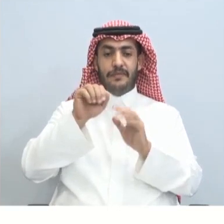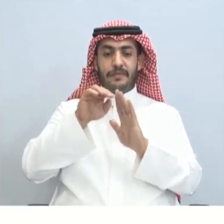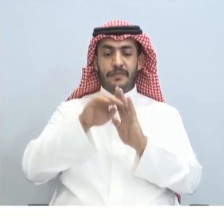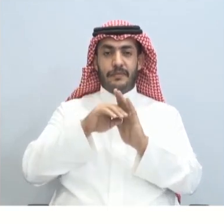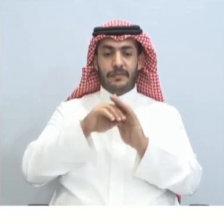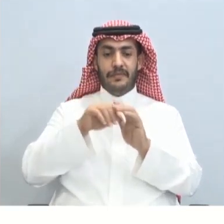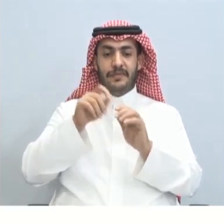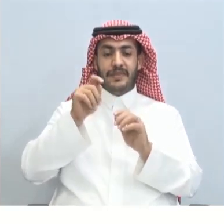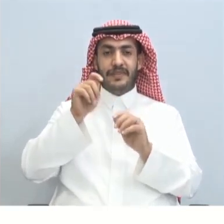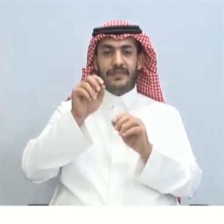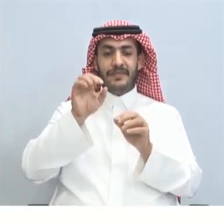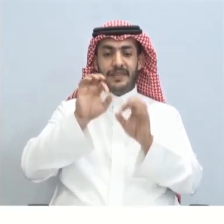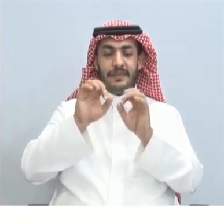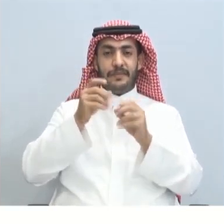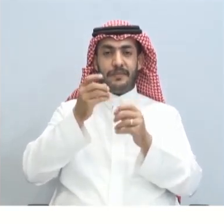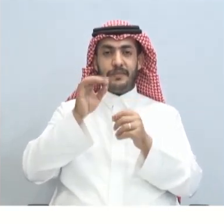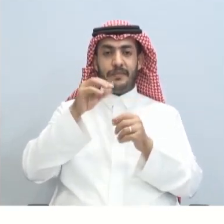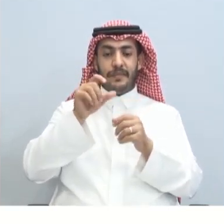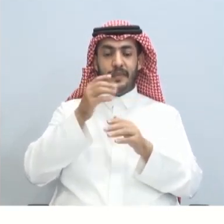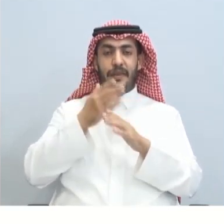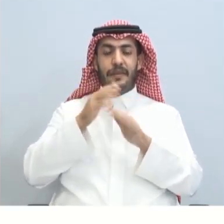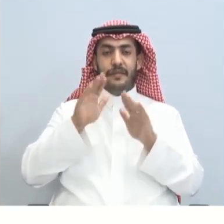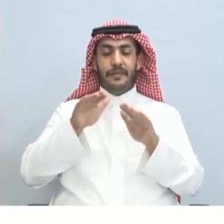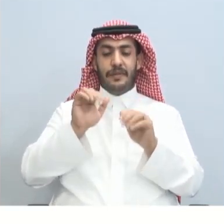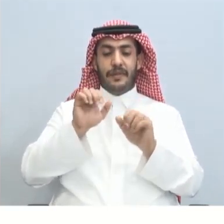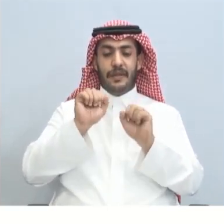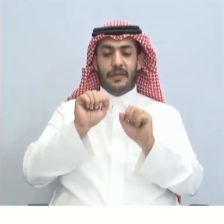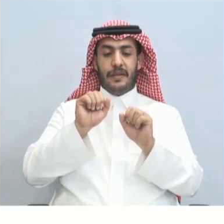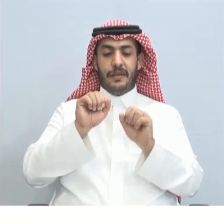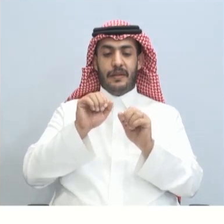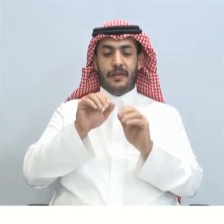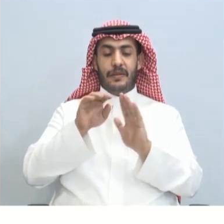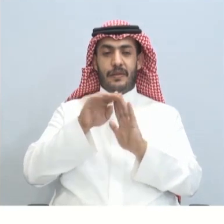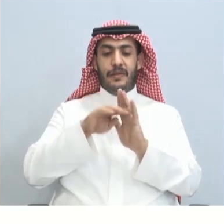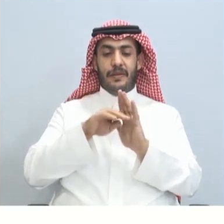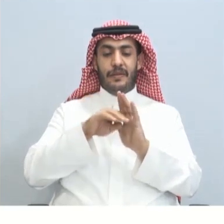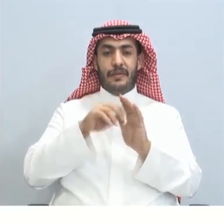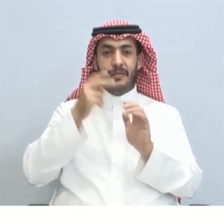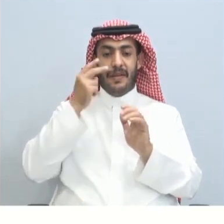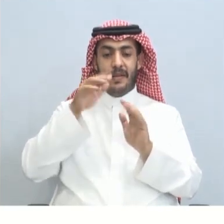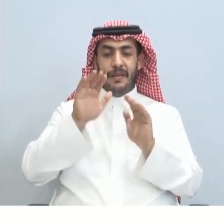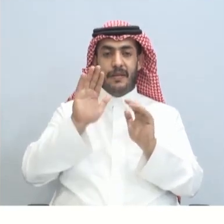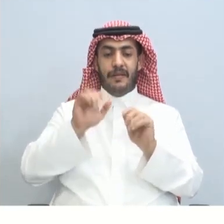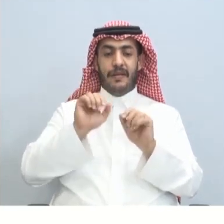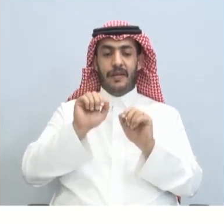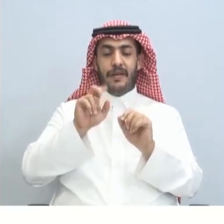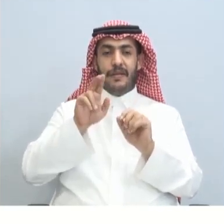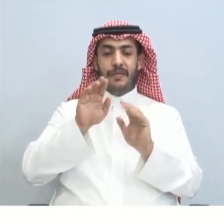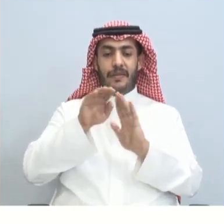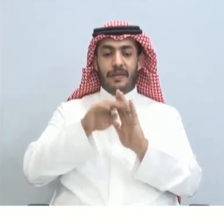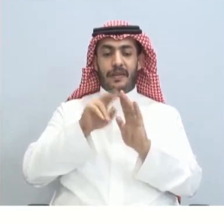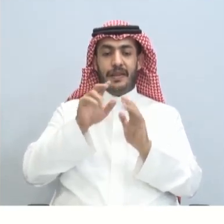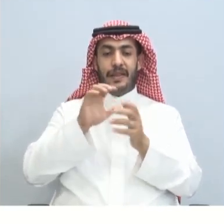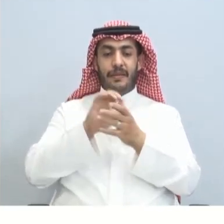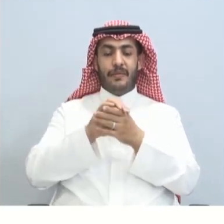الخواص الفيزيائيه للمعادن ذكرنا بان هنالك خواص بعدما تعرفنا على الخواص البصريه ذكرنا بان هنالك